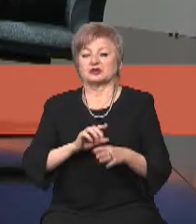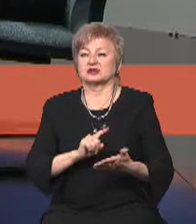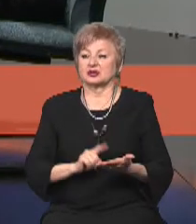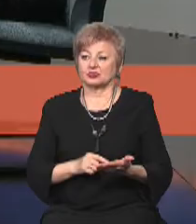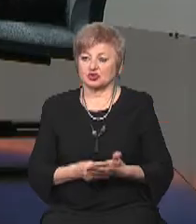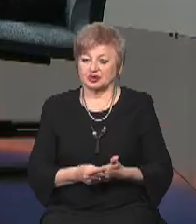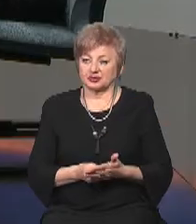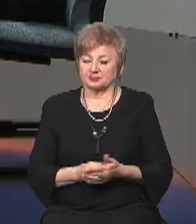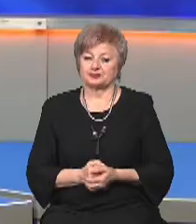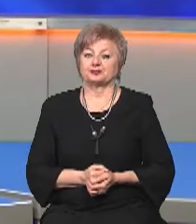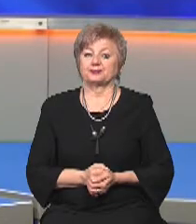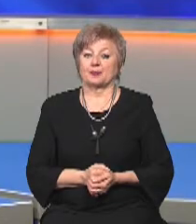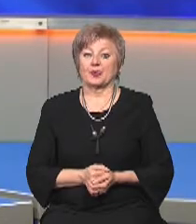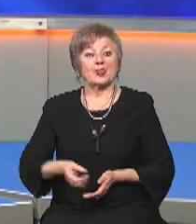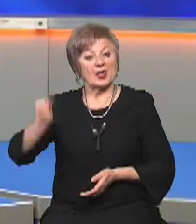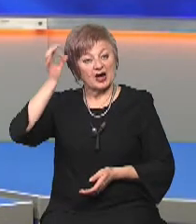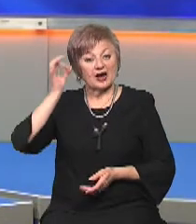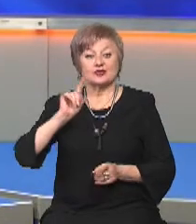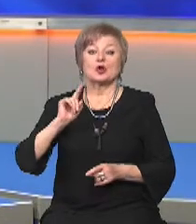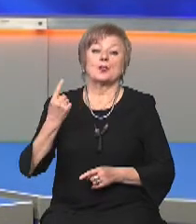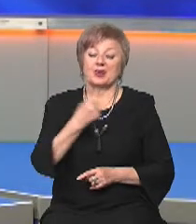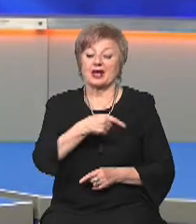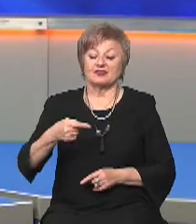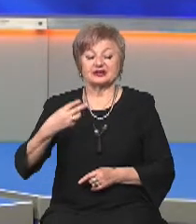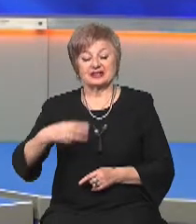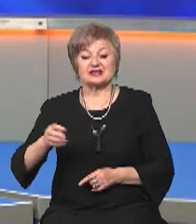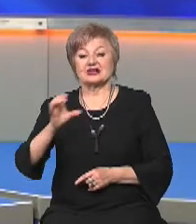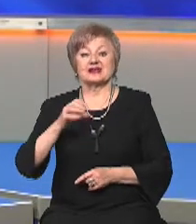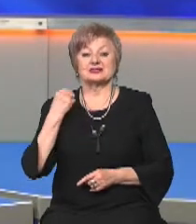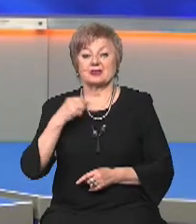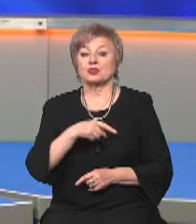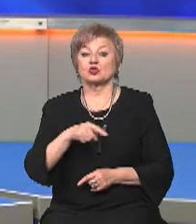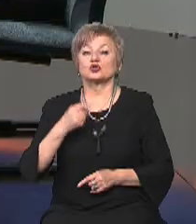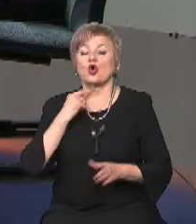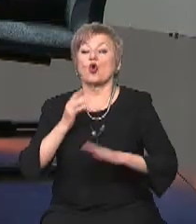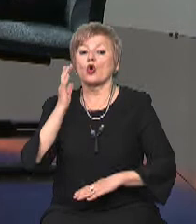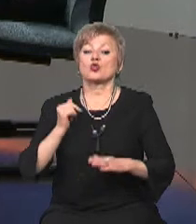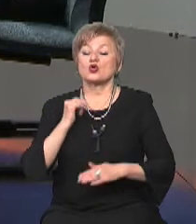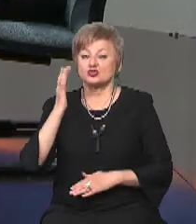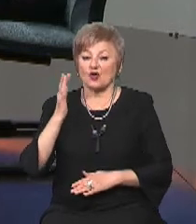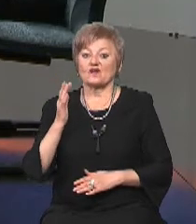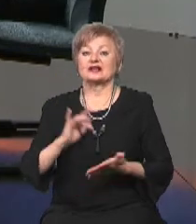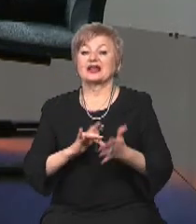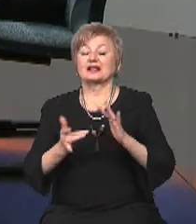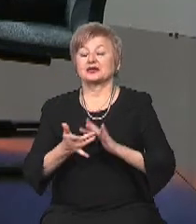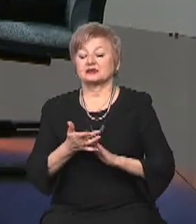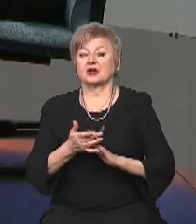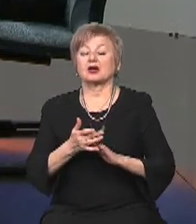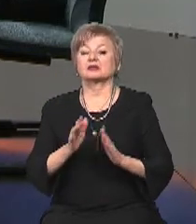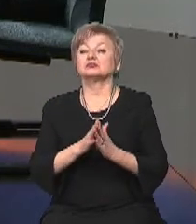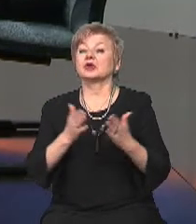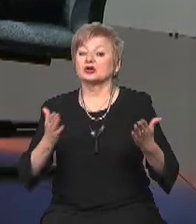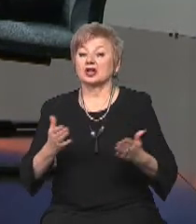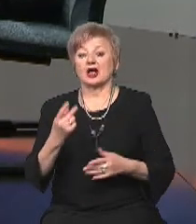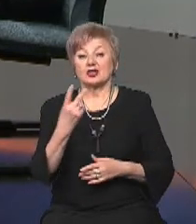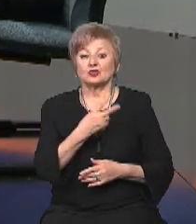пані Катерино. Нагадаємо, що з 1 по 30 вересня у Запоріжжі триває голосування в інтернет-порталі «Громадський бюджет Запоріжжя», а з